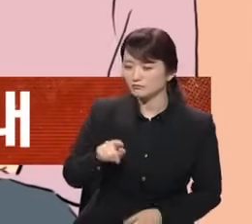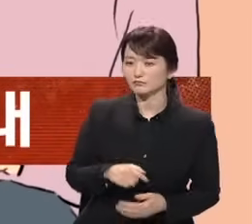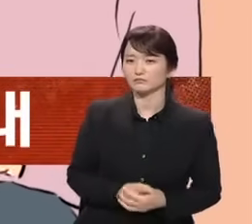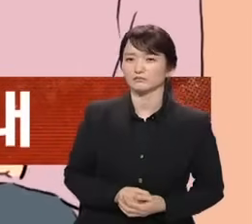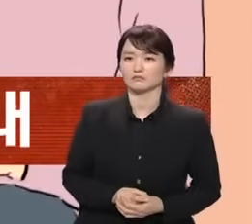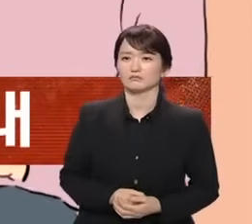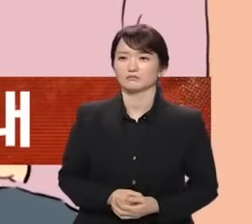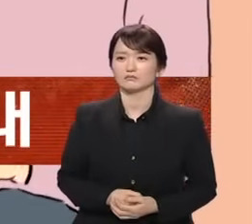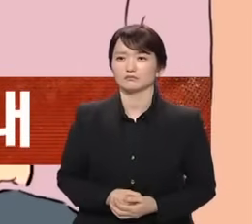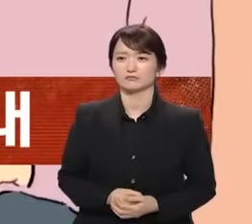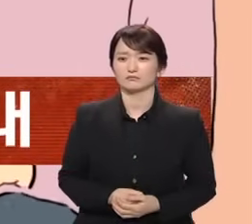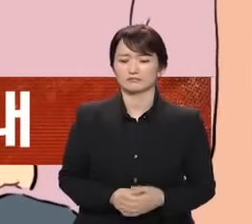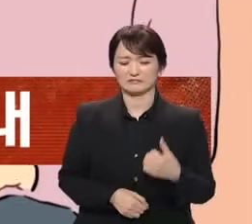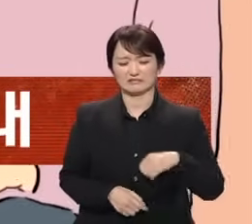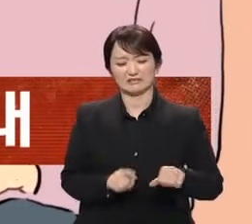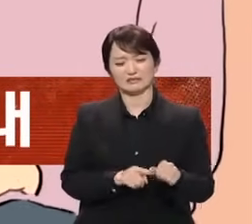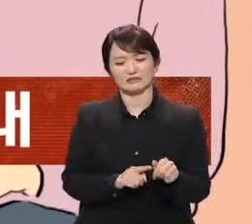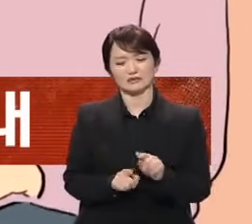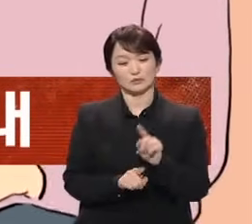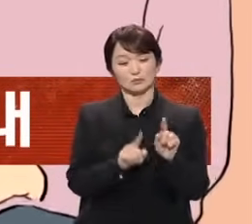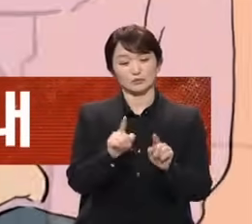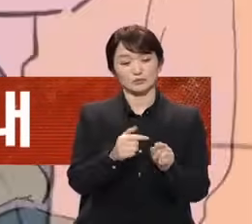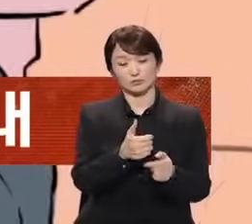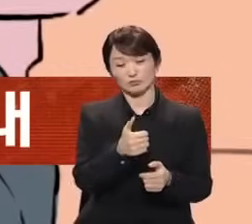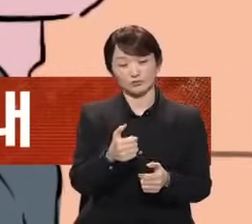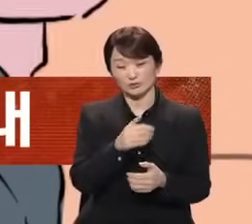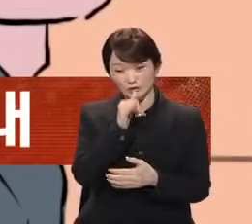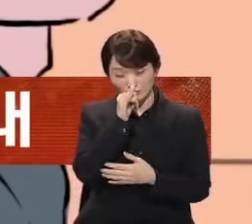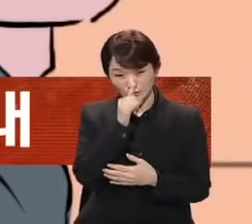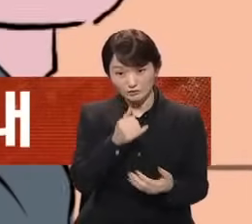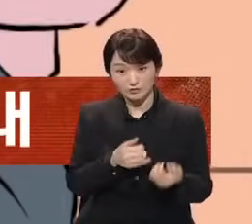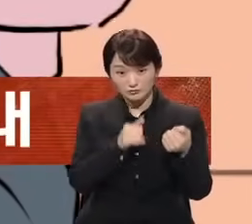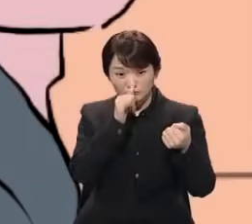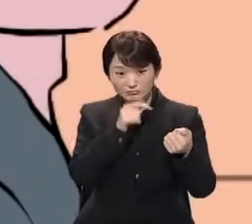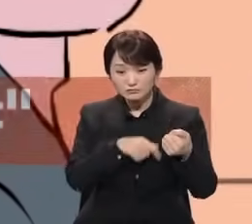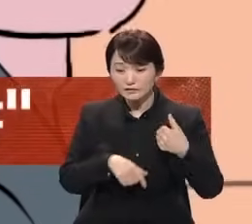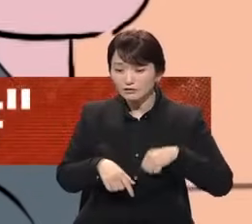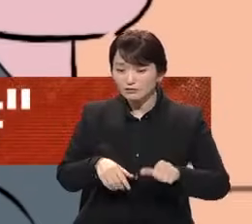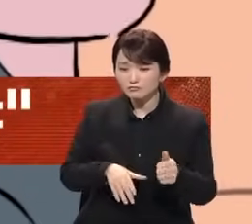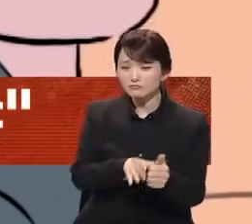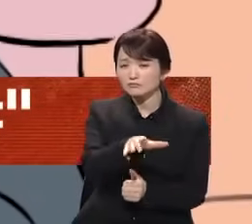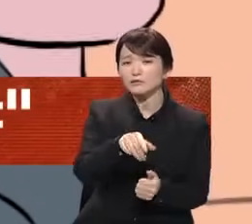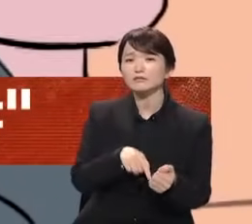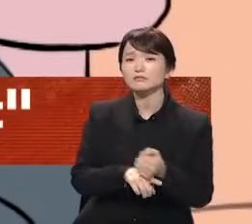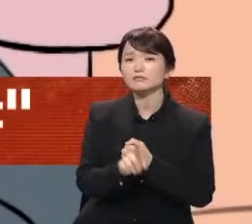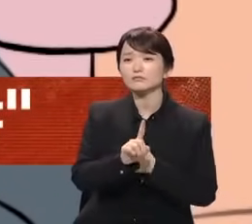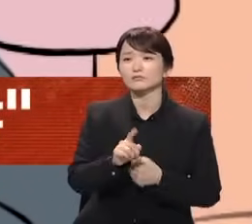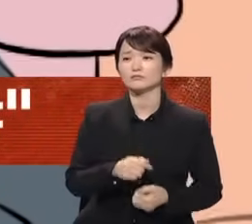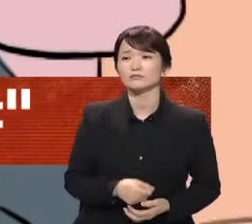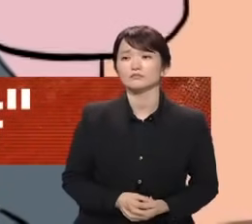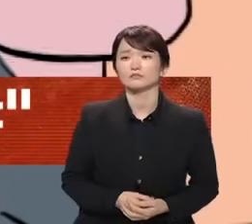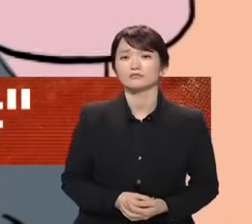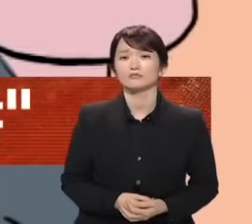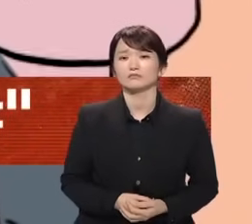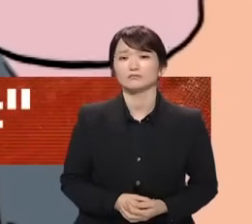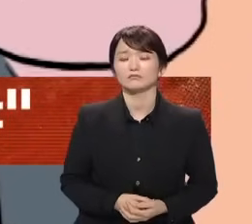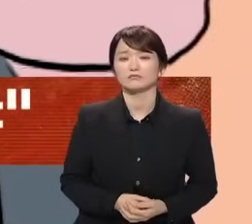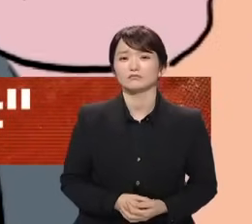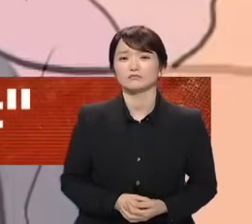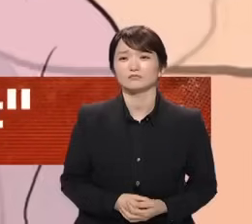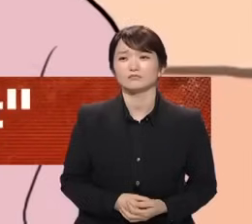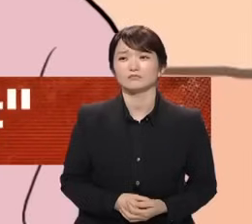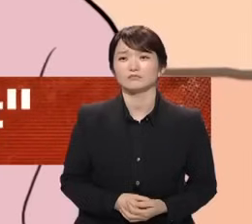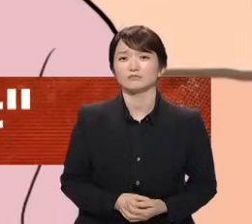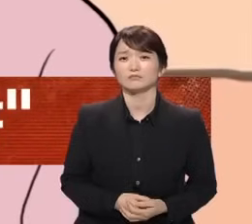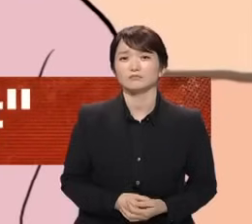거예요. 애가 불꽃놀이 하려고 가지고 있을 수도 있는데 왜 너는 아들을 모함하느냐라고 반응을 했다라는 겁니다. 이게